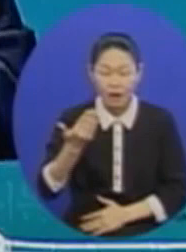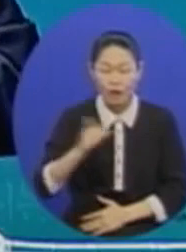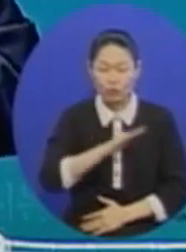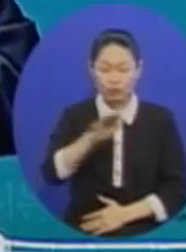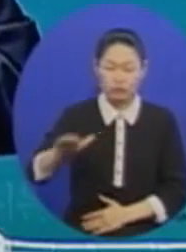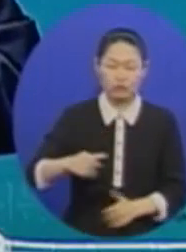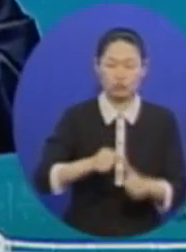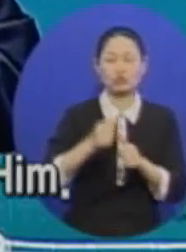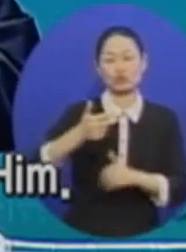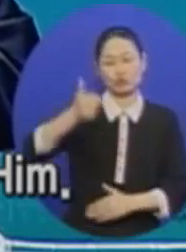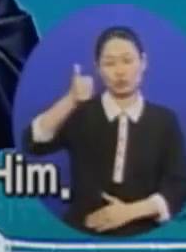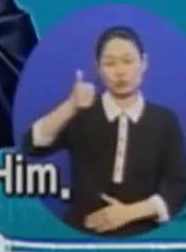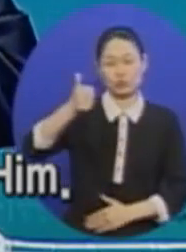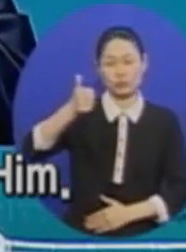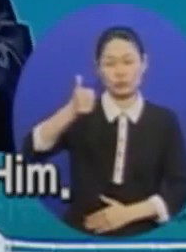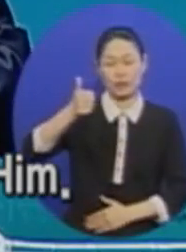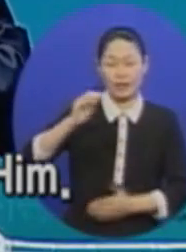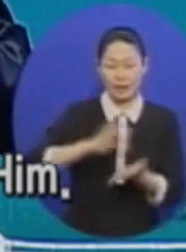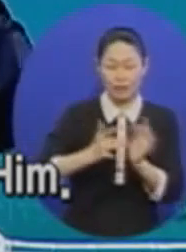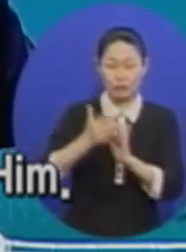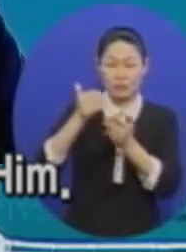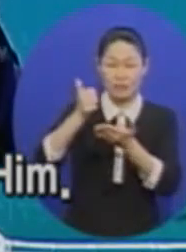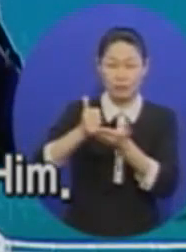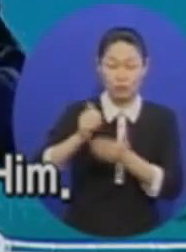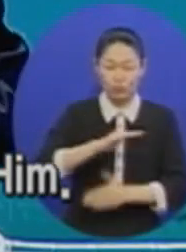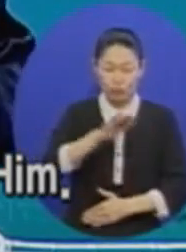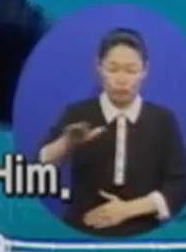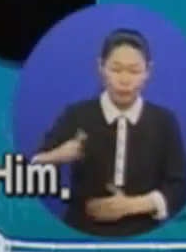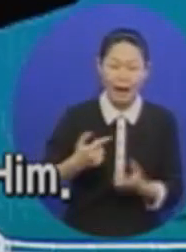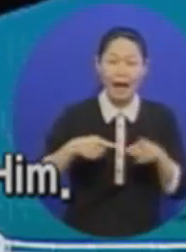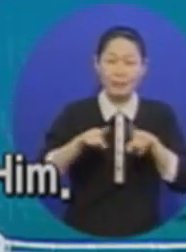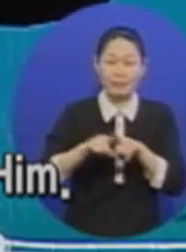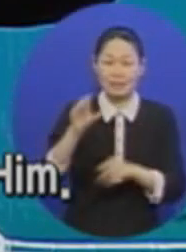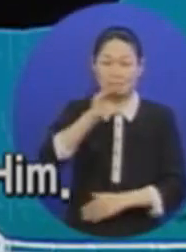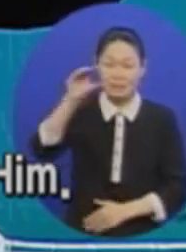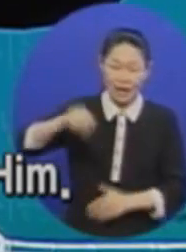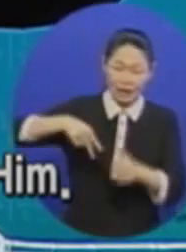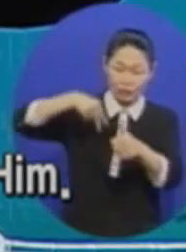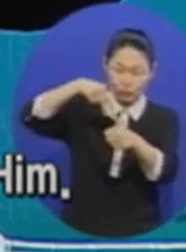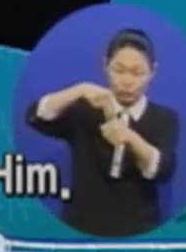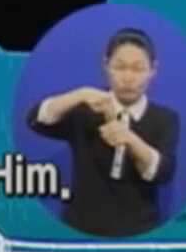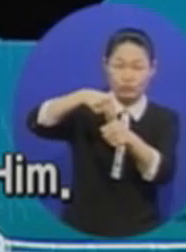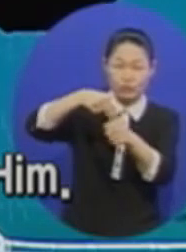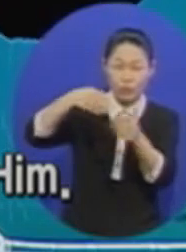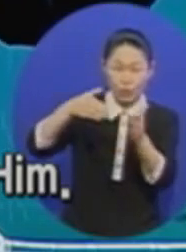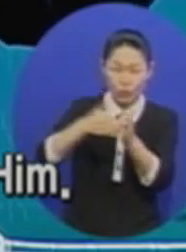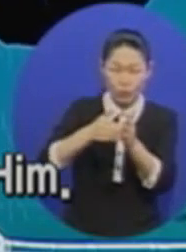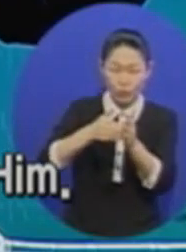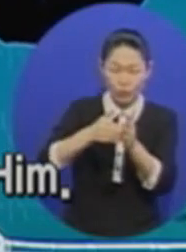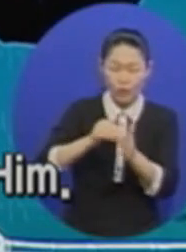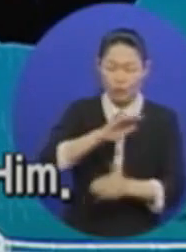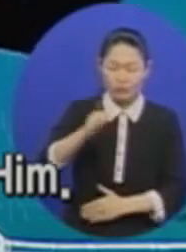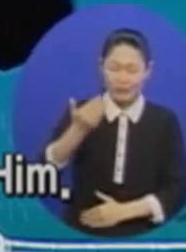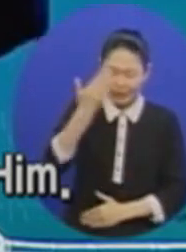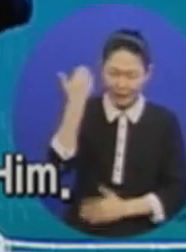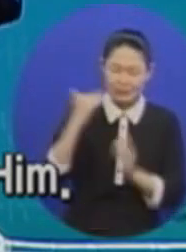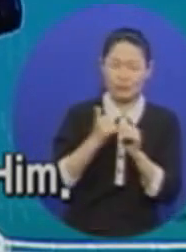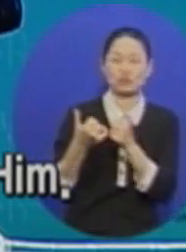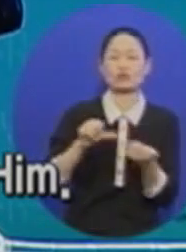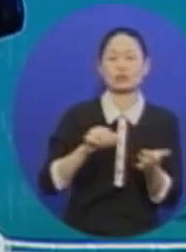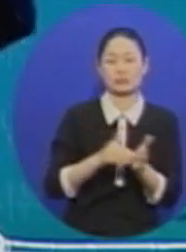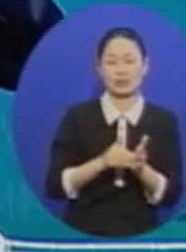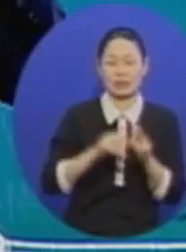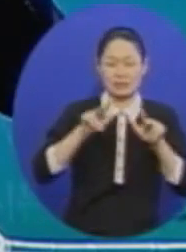우리의 구주 2시고 예수님이 우리와 함께 십자가에서 죽으셨다 고 우리의 사람이 죽었어요 이제